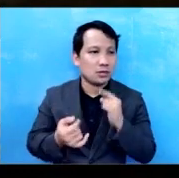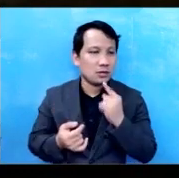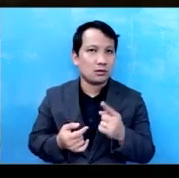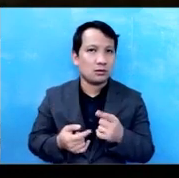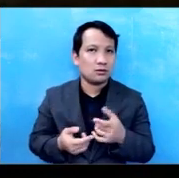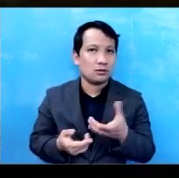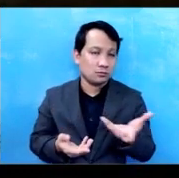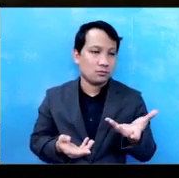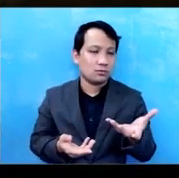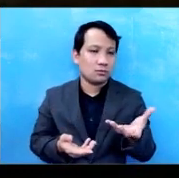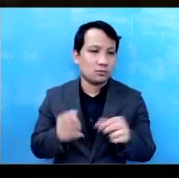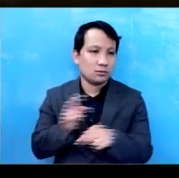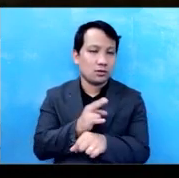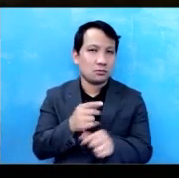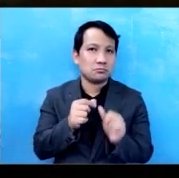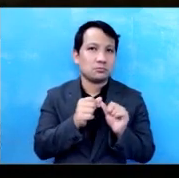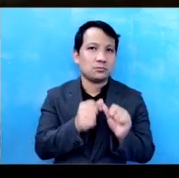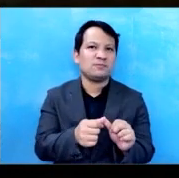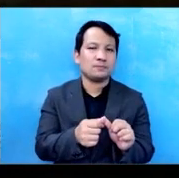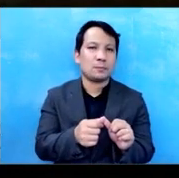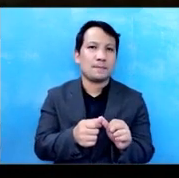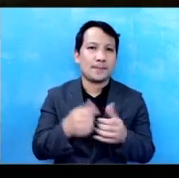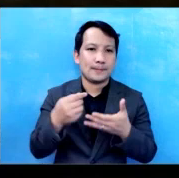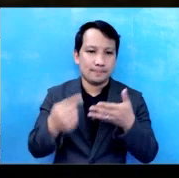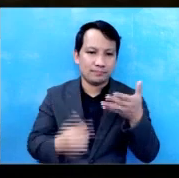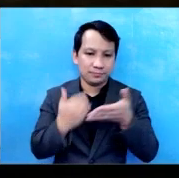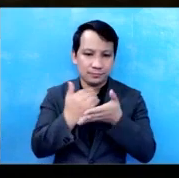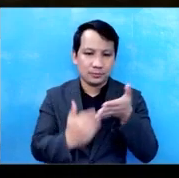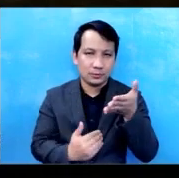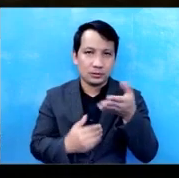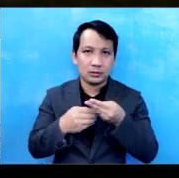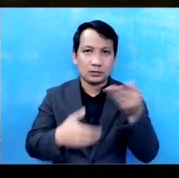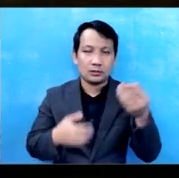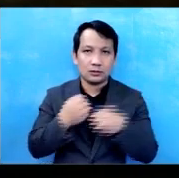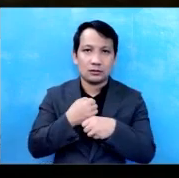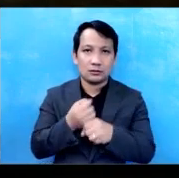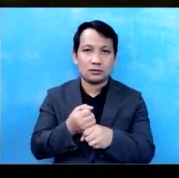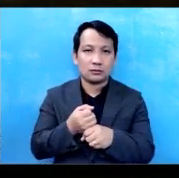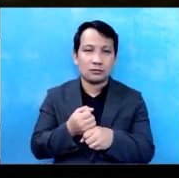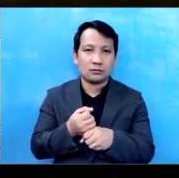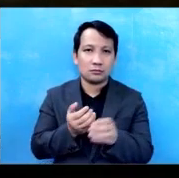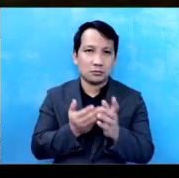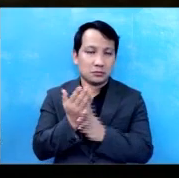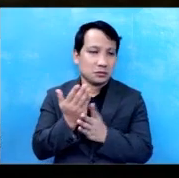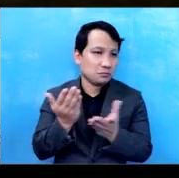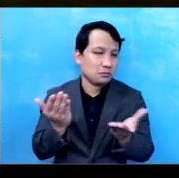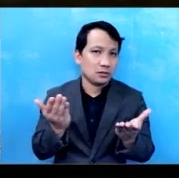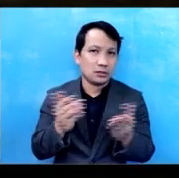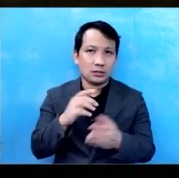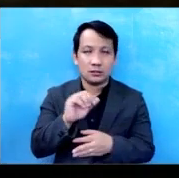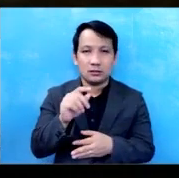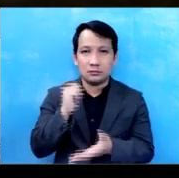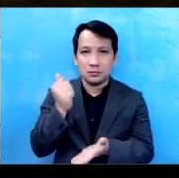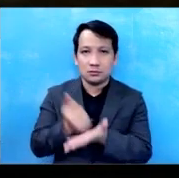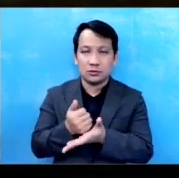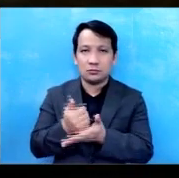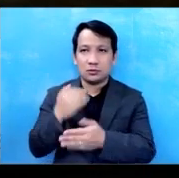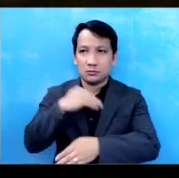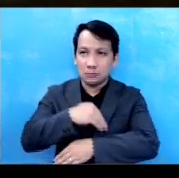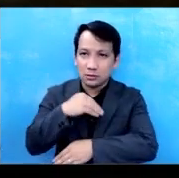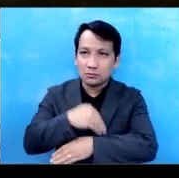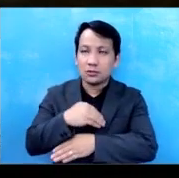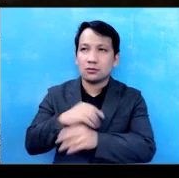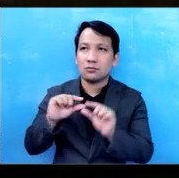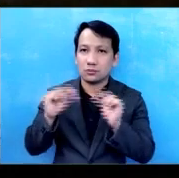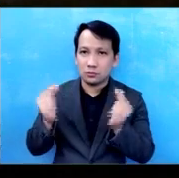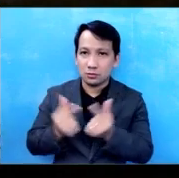he will use the draft bill that we've already refined through APRO, approved by the banking committee that's